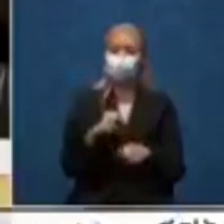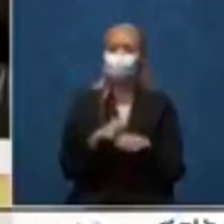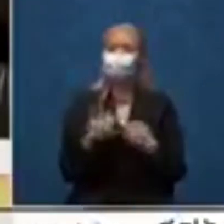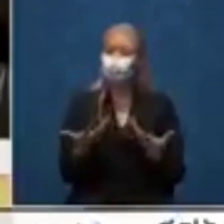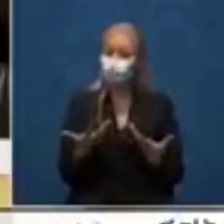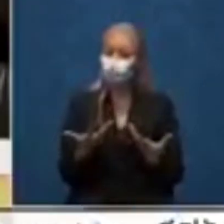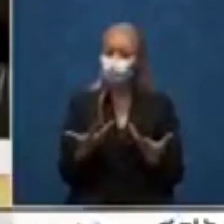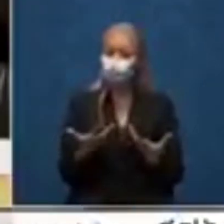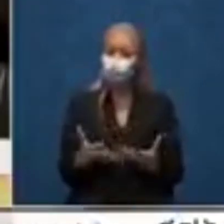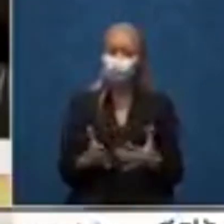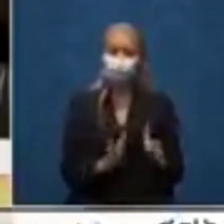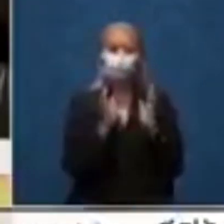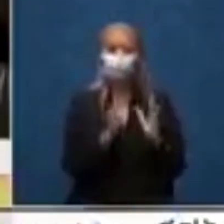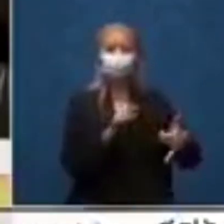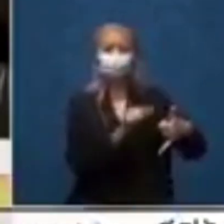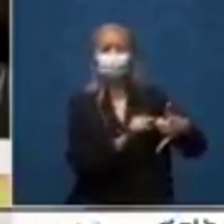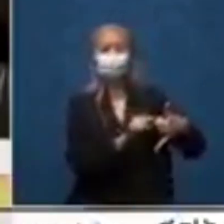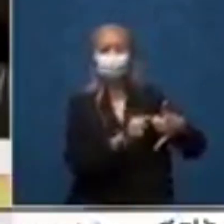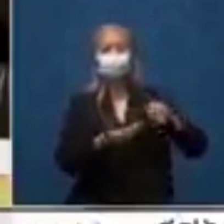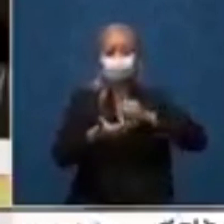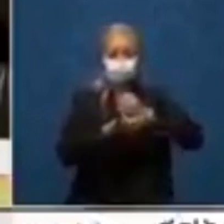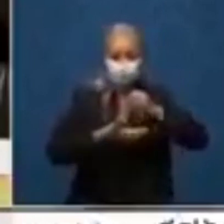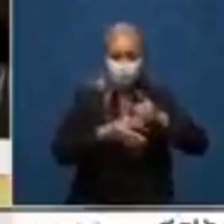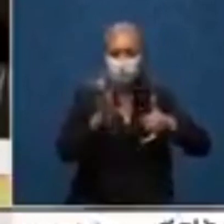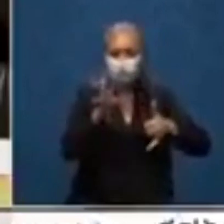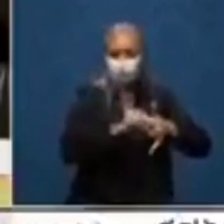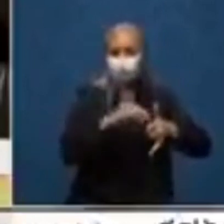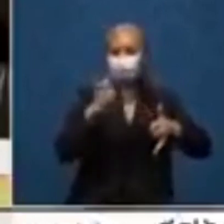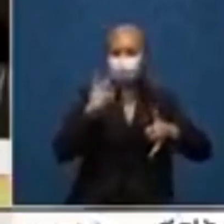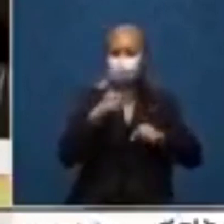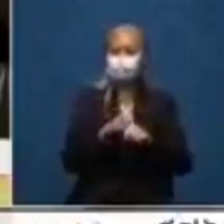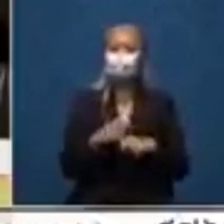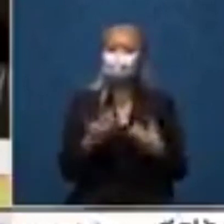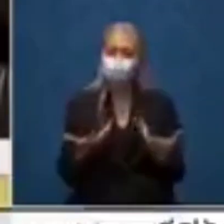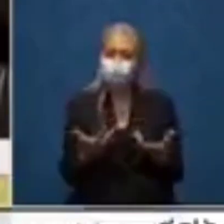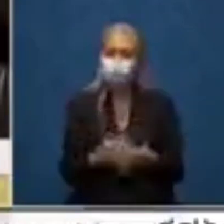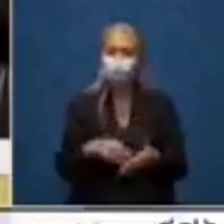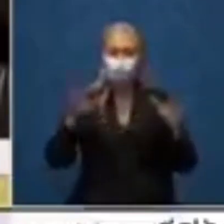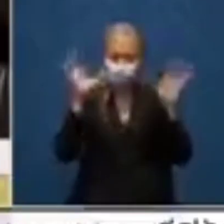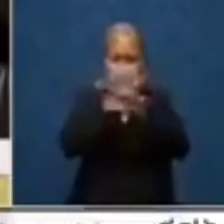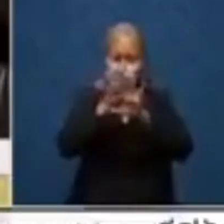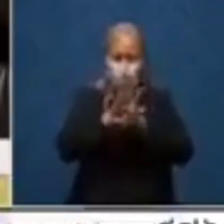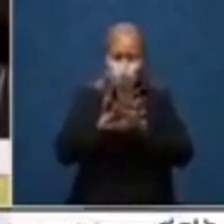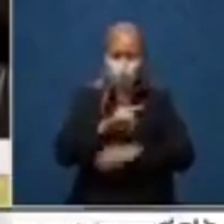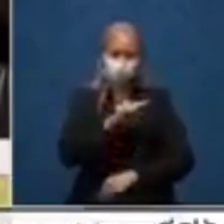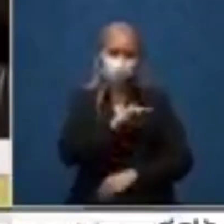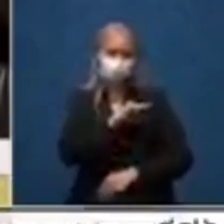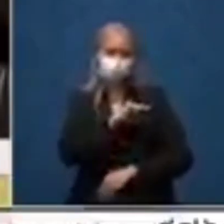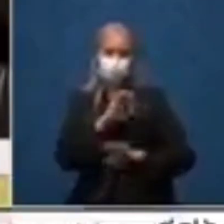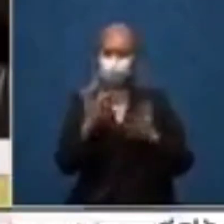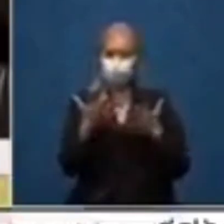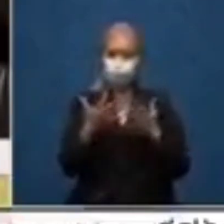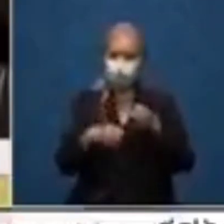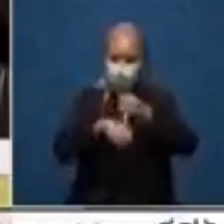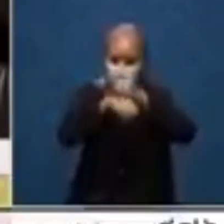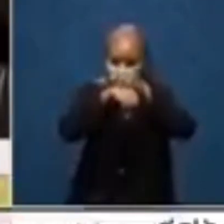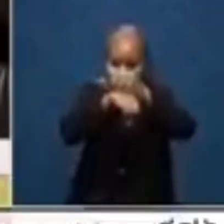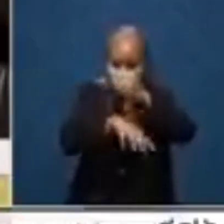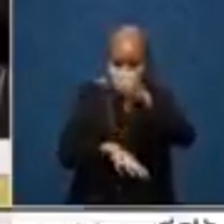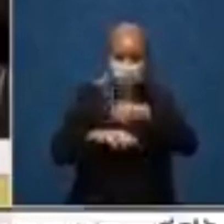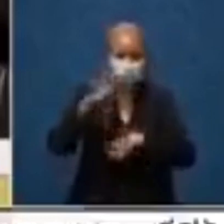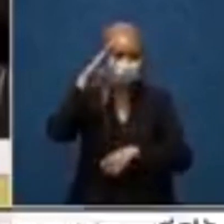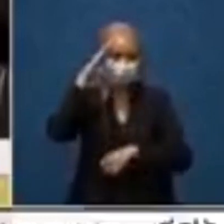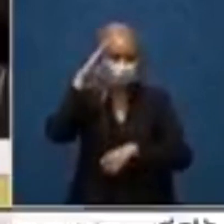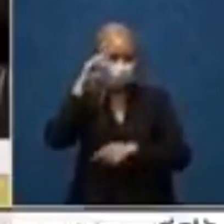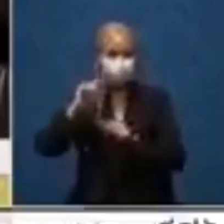ก็คนมันติดยานะคะเป็นการปัดความรับผิดชอบจากปัญหาโครงสร้างนะคะปัญหาการกดดันในอาชีพปัญหาโครงส